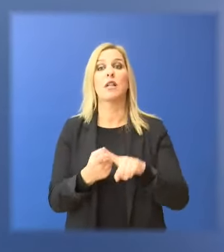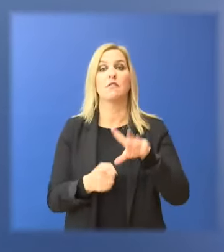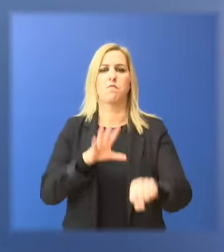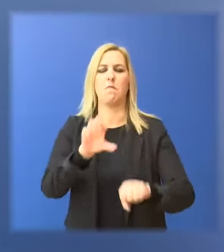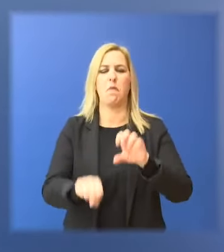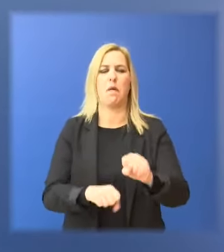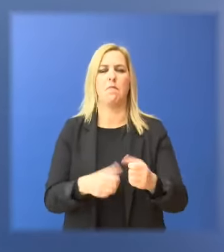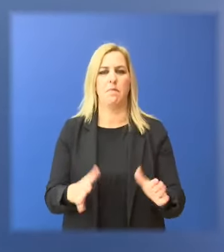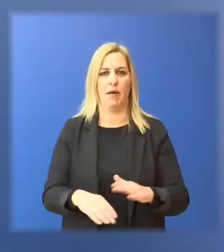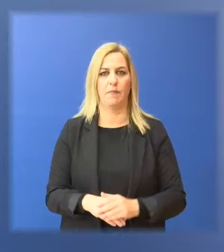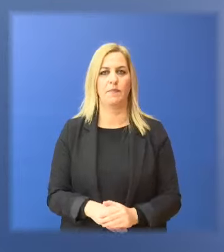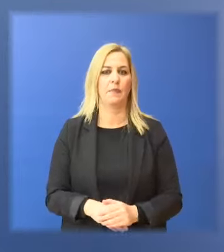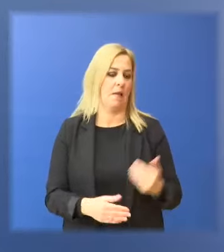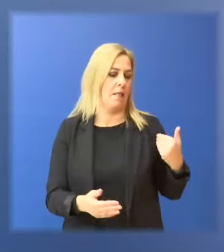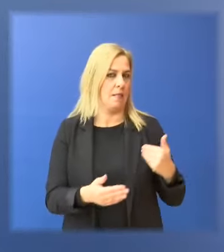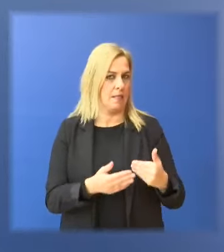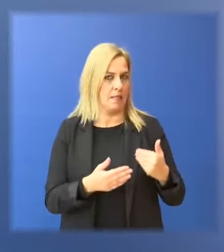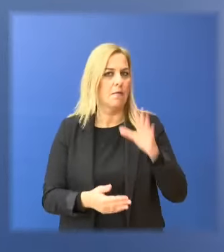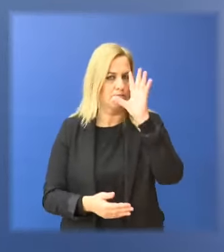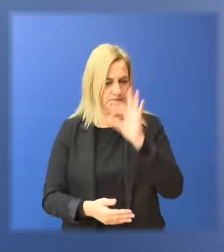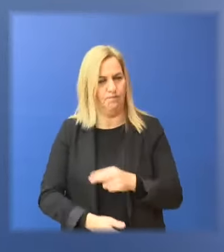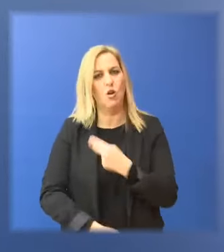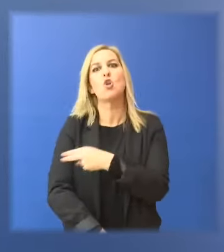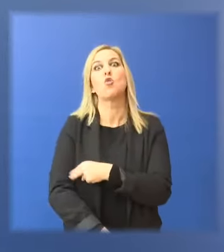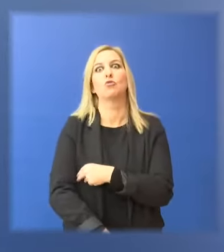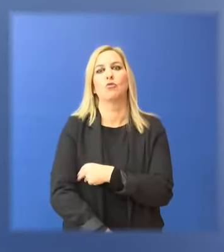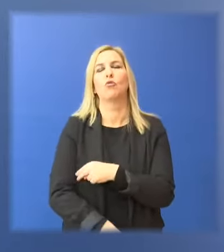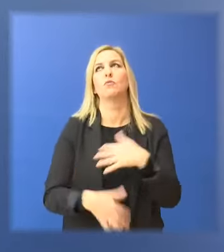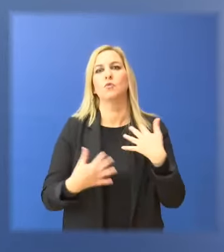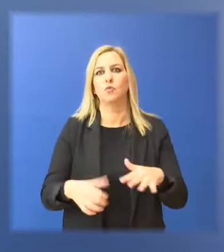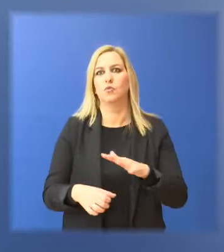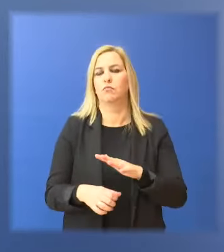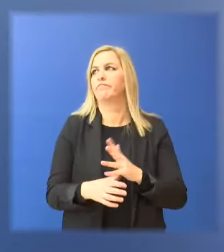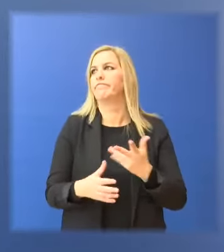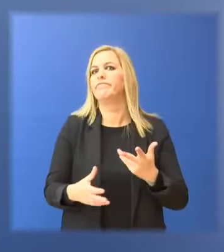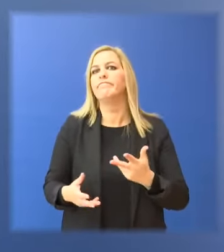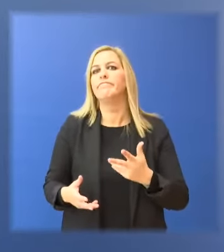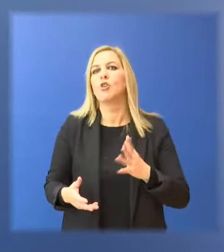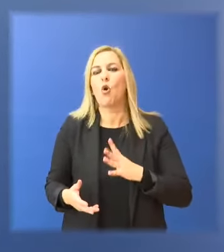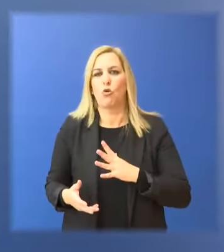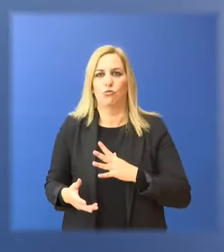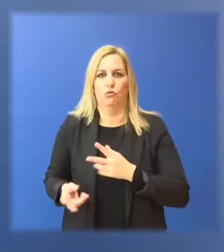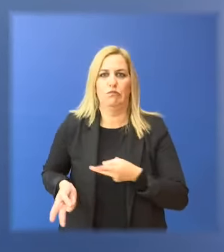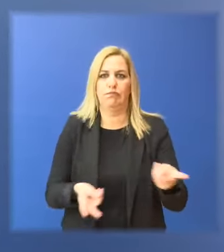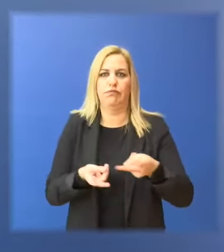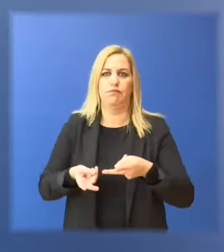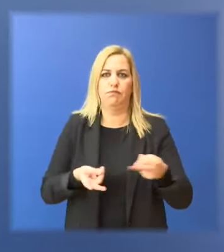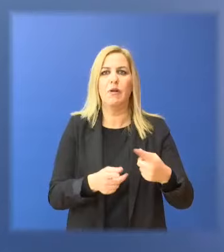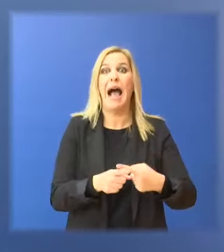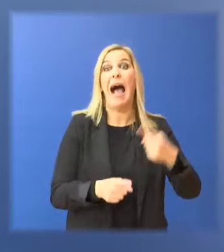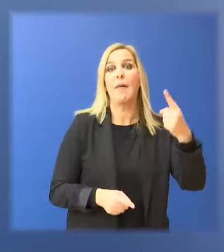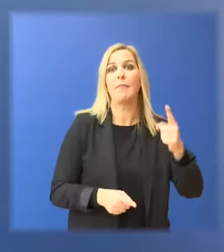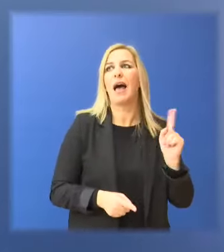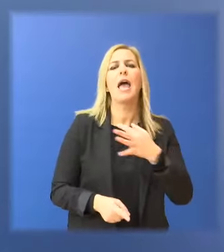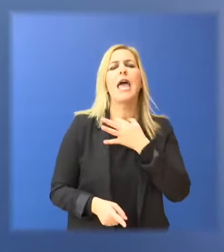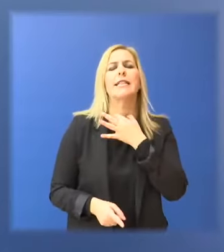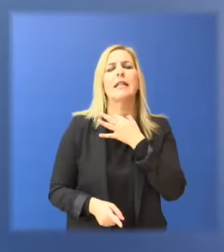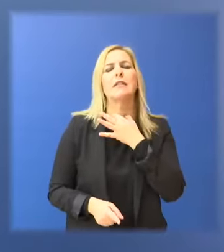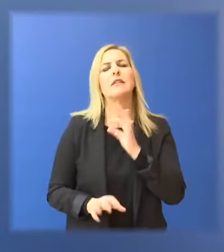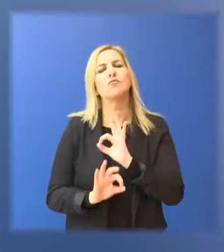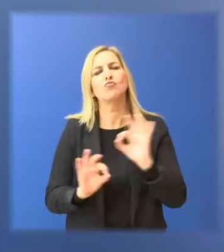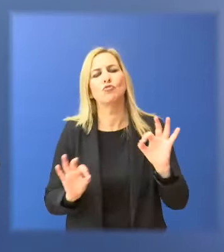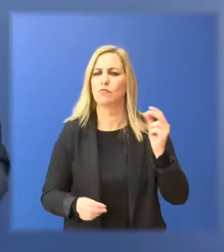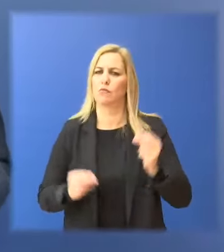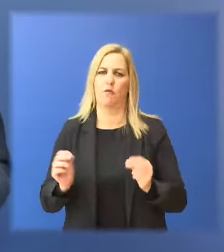διάστημα υπήρξε μια μικρή πίεση στο σύστημα υγείας σε ό,τι αφορά τις εισαγωγές σε απλές κλίνες, όχι όμως στις μονάδες εντατικής